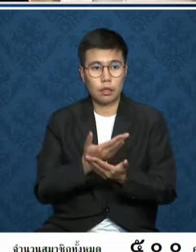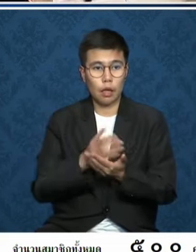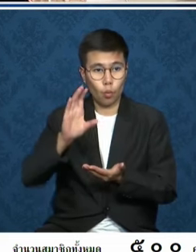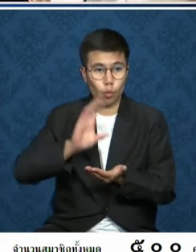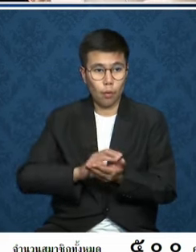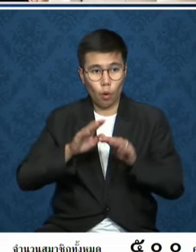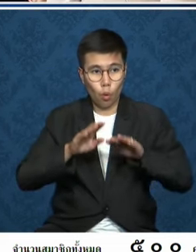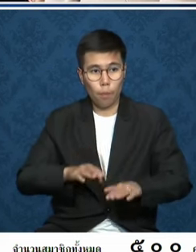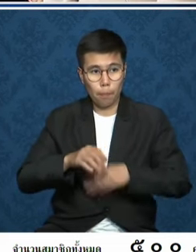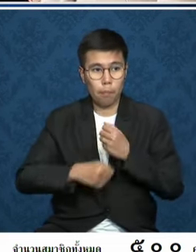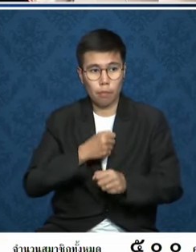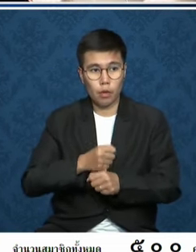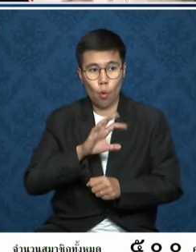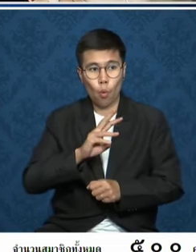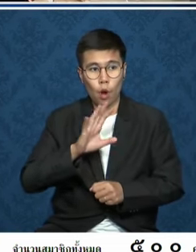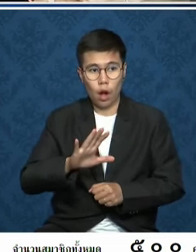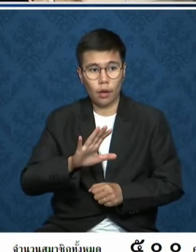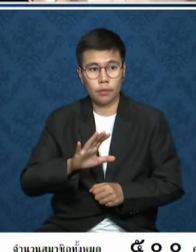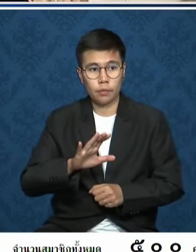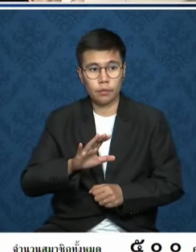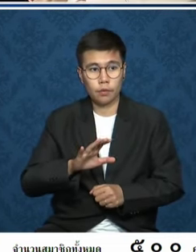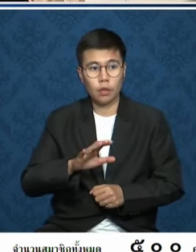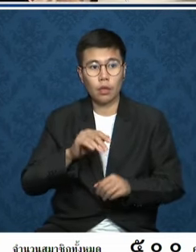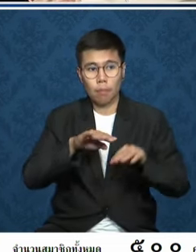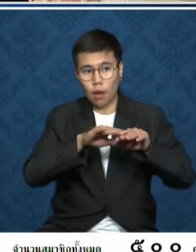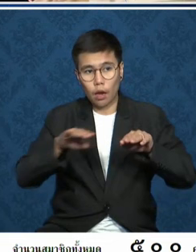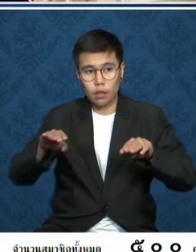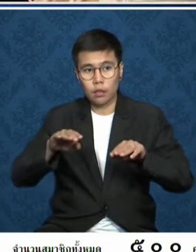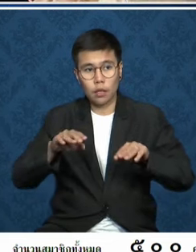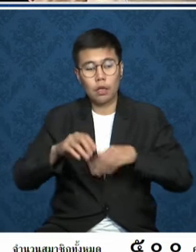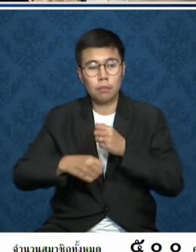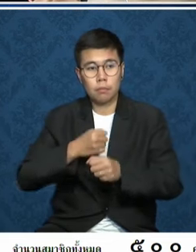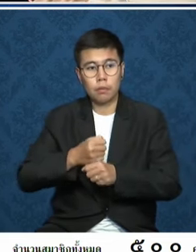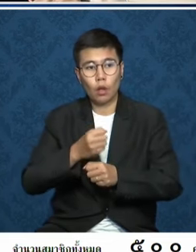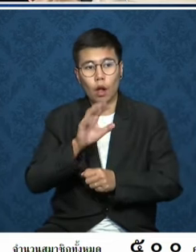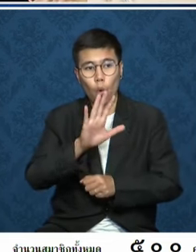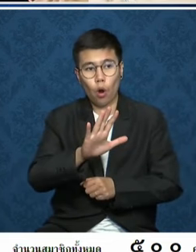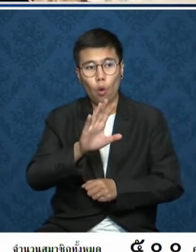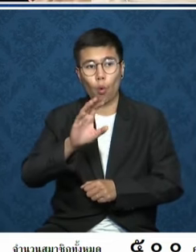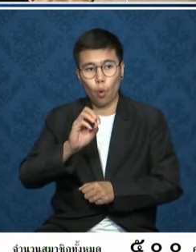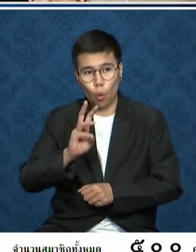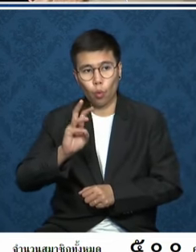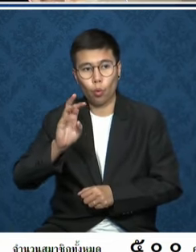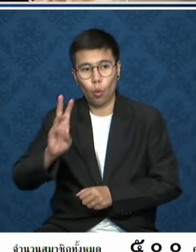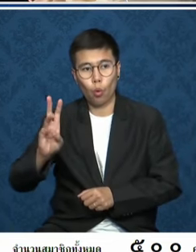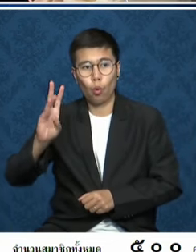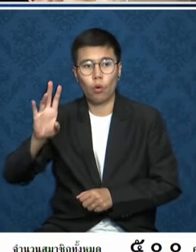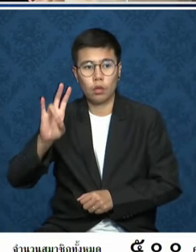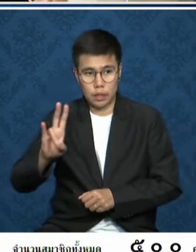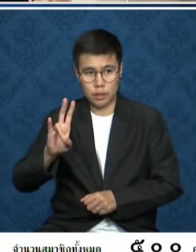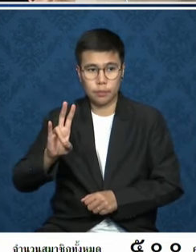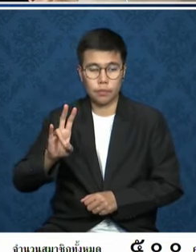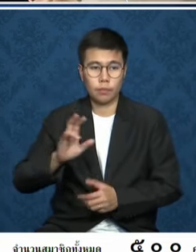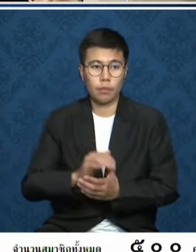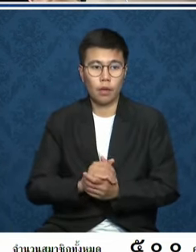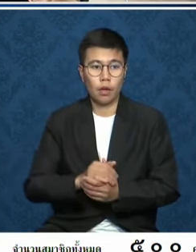ับในปี 65 นะครับ กลายเป็นถ่างงบประมาณ 3 ปีก็คือ 65, 66, 67จาก